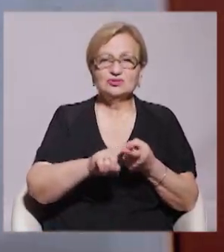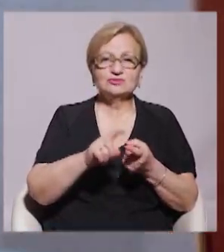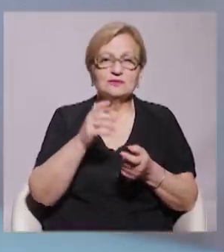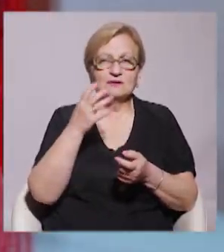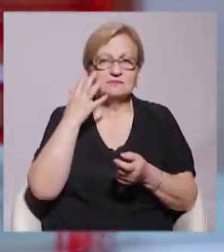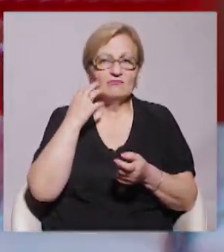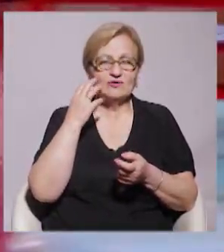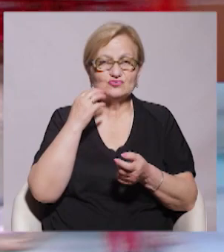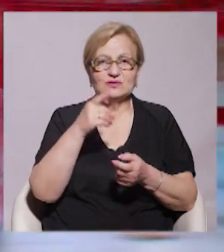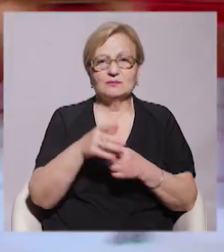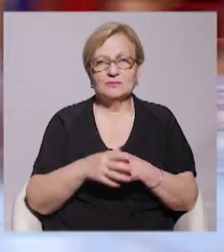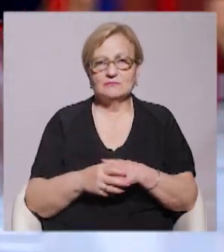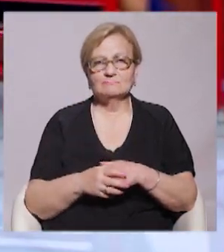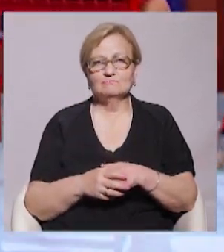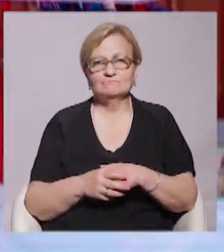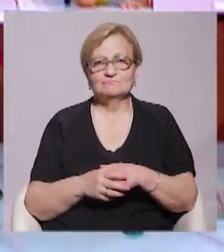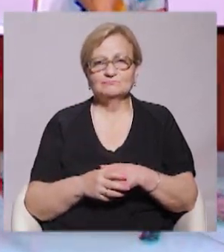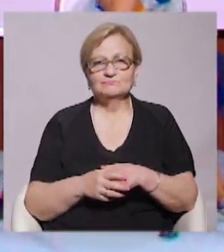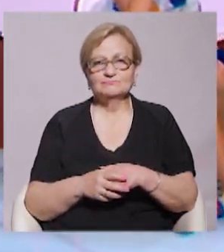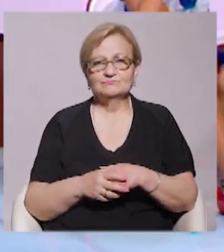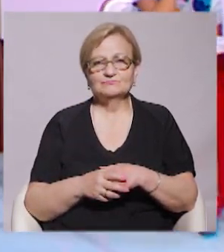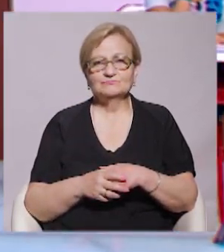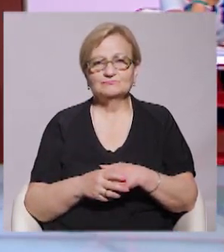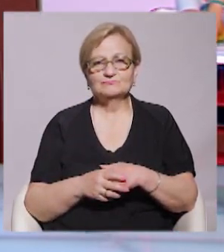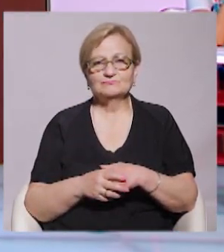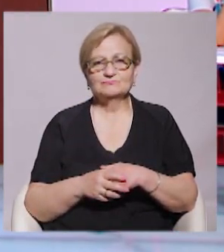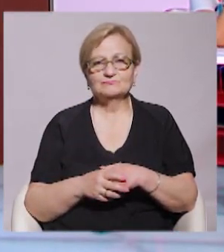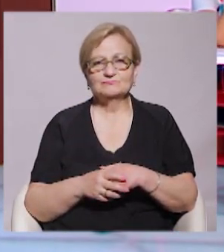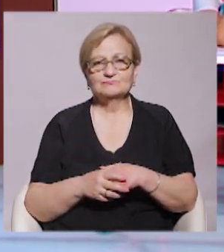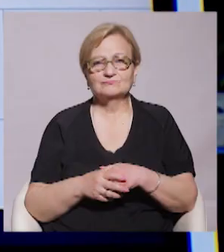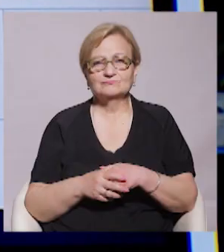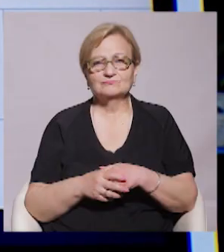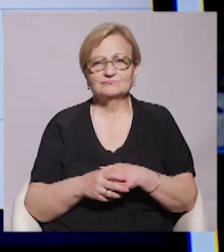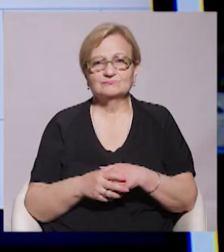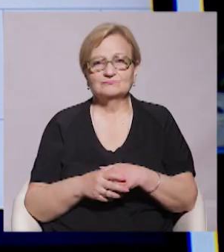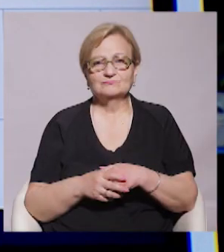ვაშლები. აპარას რომელ რიცხვთან უნდა შევაერთოთ ვაშლები?